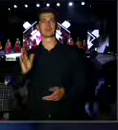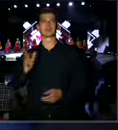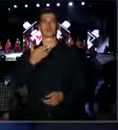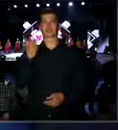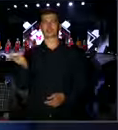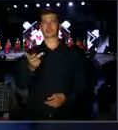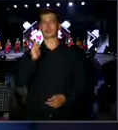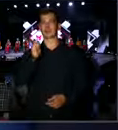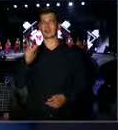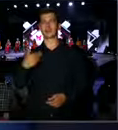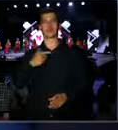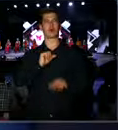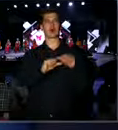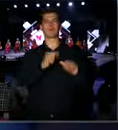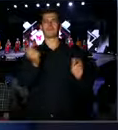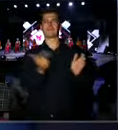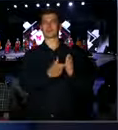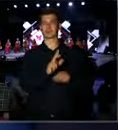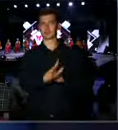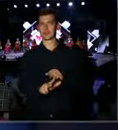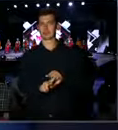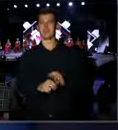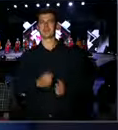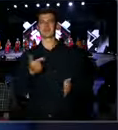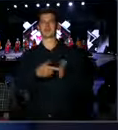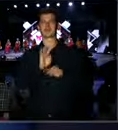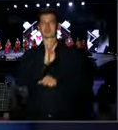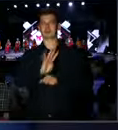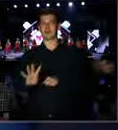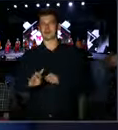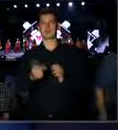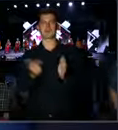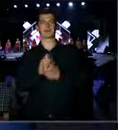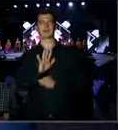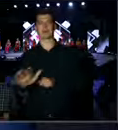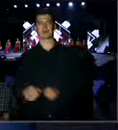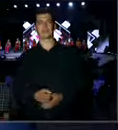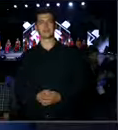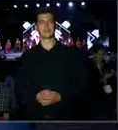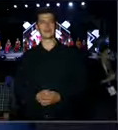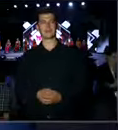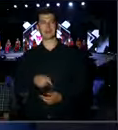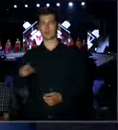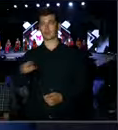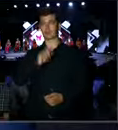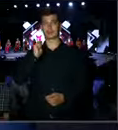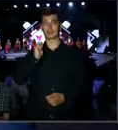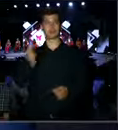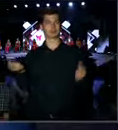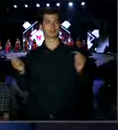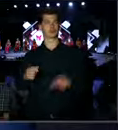laureatki konkursów z lat 2013, 14 i 15. One są dzisiaj z